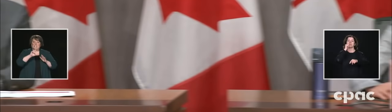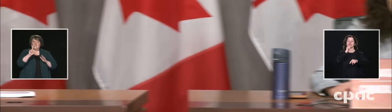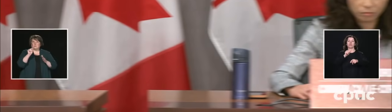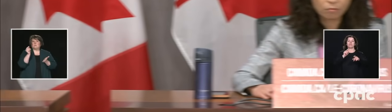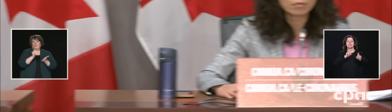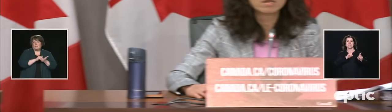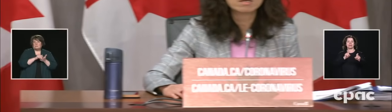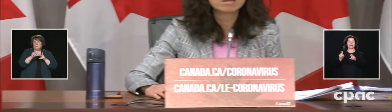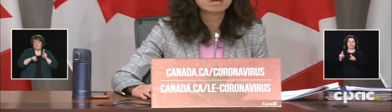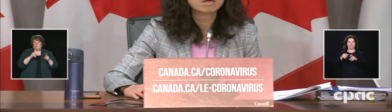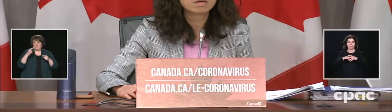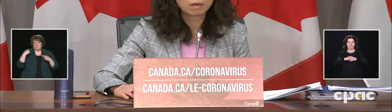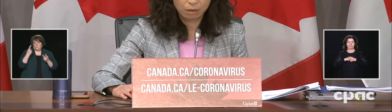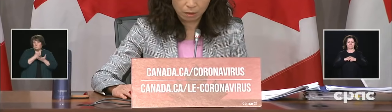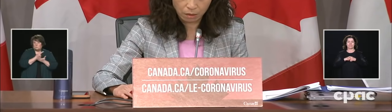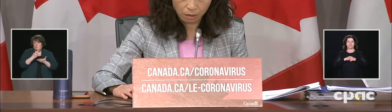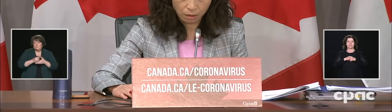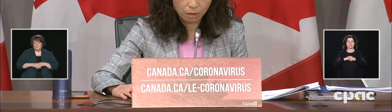Slide 2.